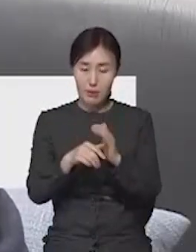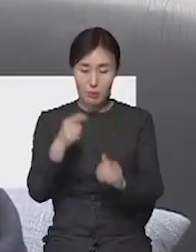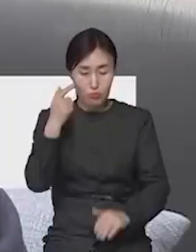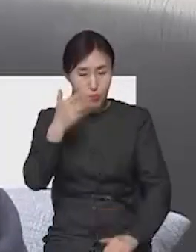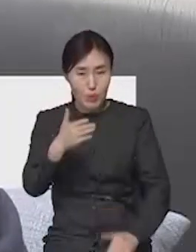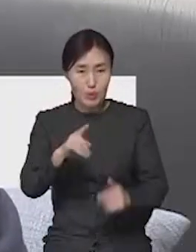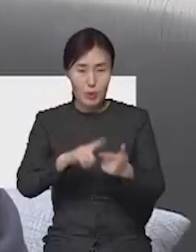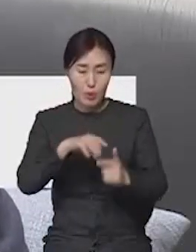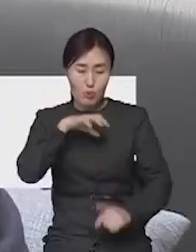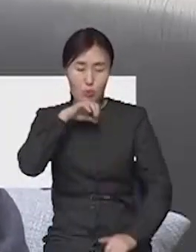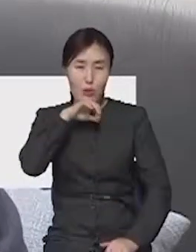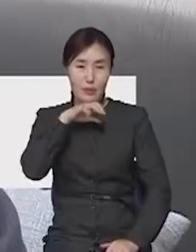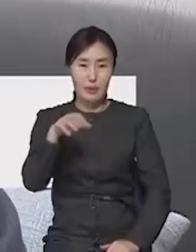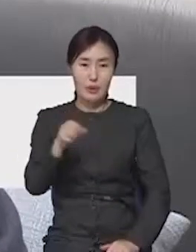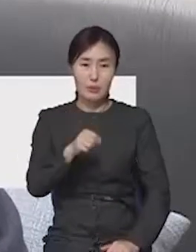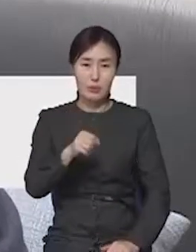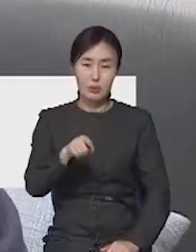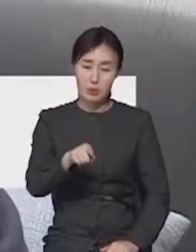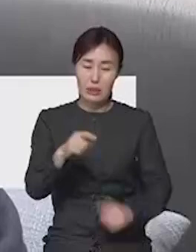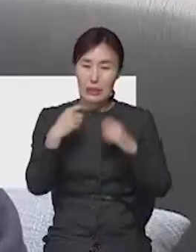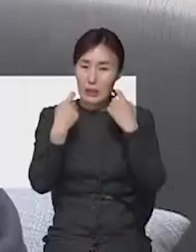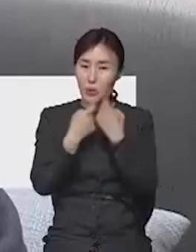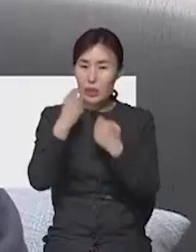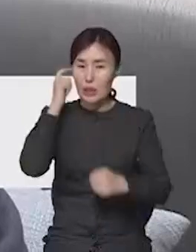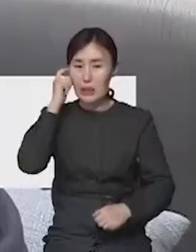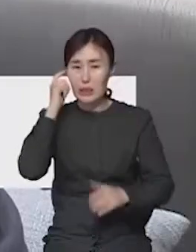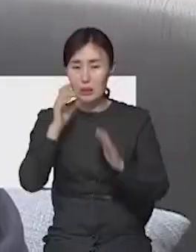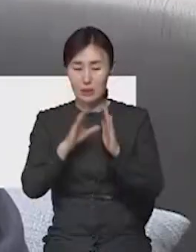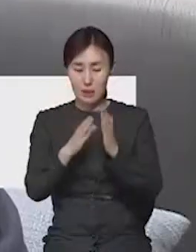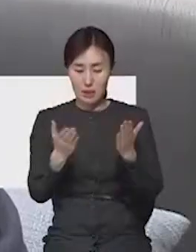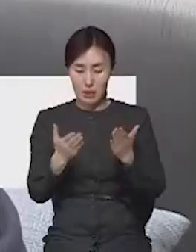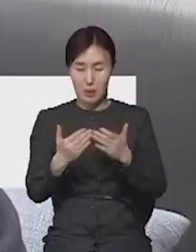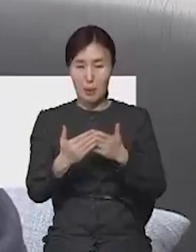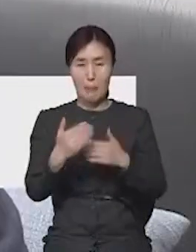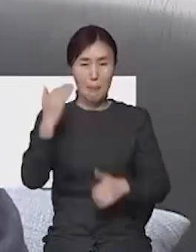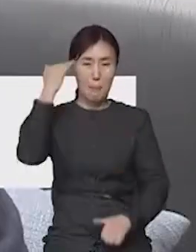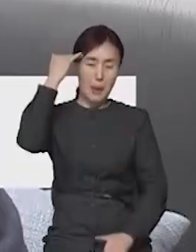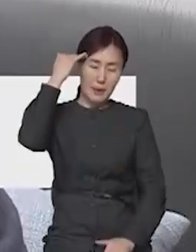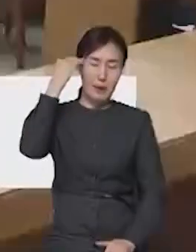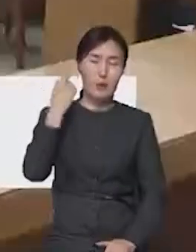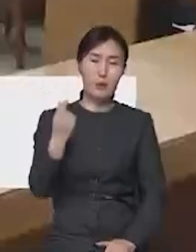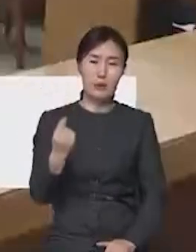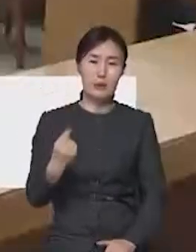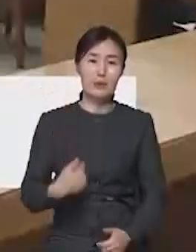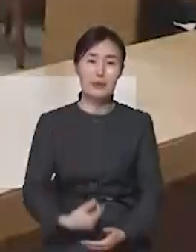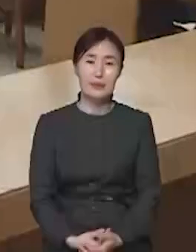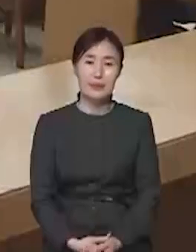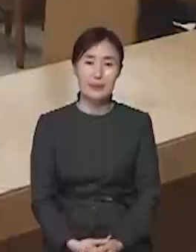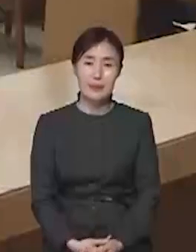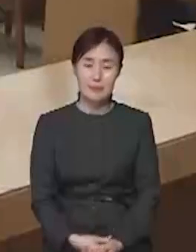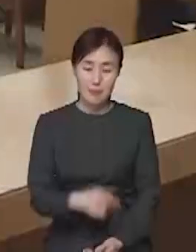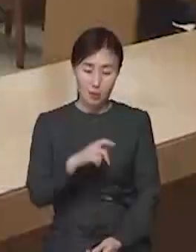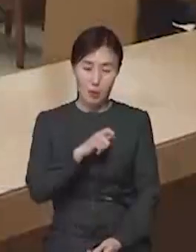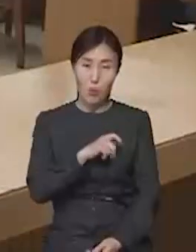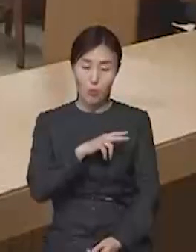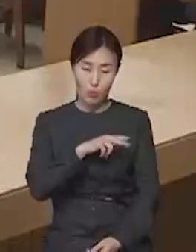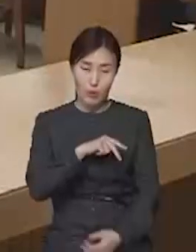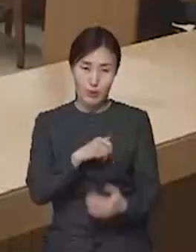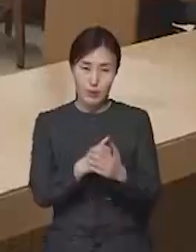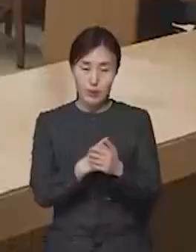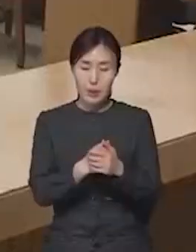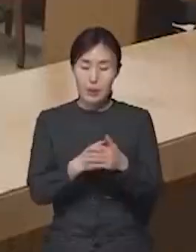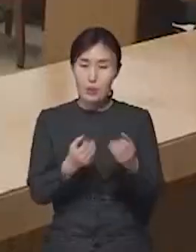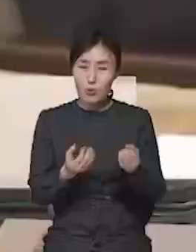불만으로 품고 이거는 저 제가 개인적으로 생각했을 때 제 공무에 대해서 방해를 했다고 생각합니다 그 이유는